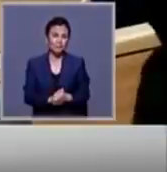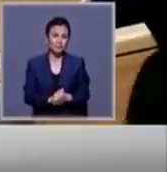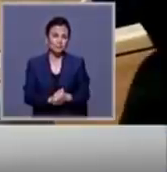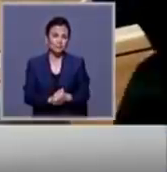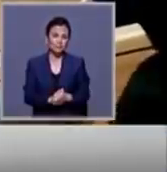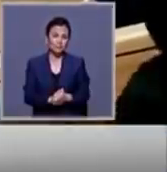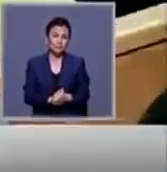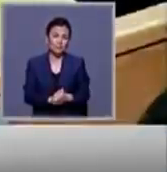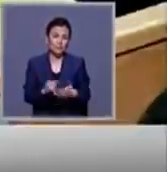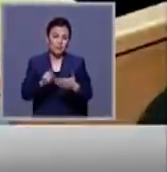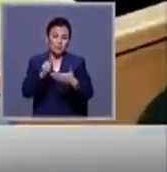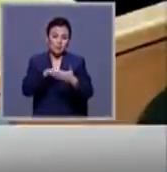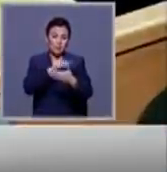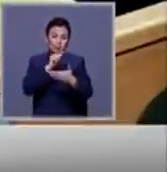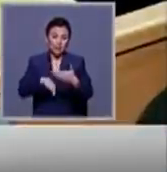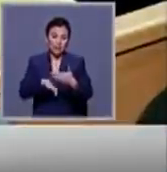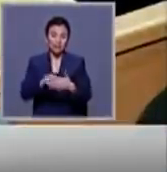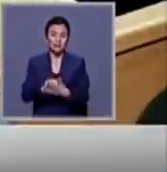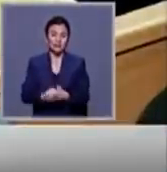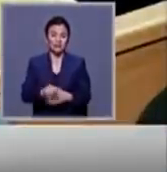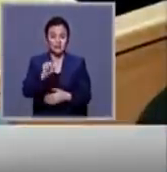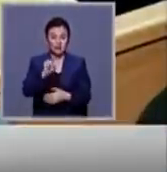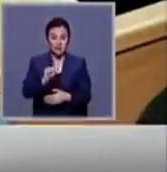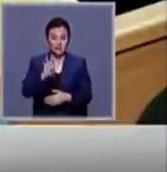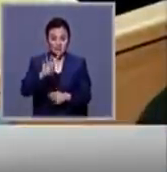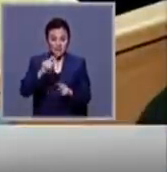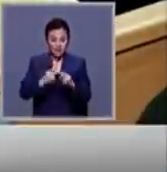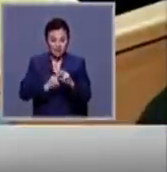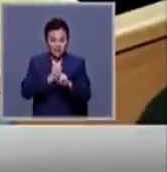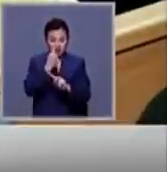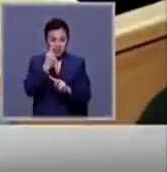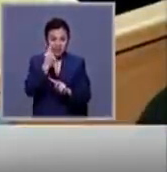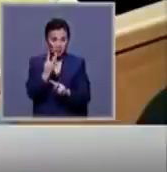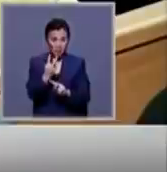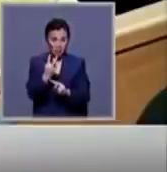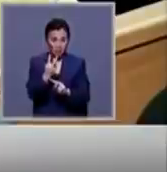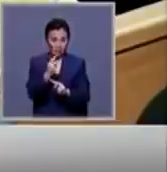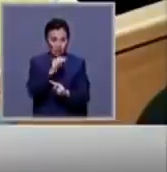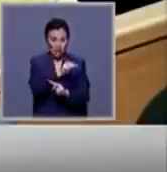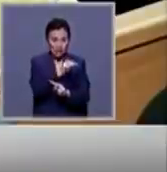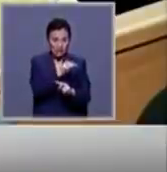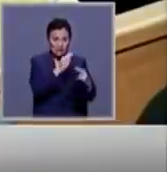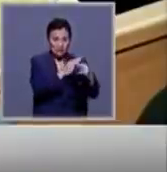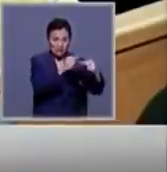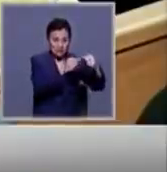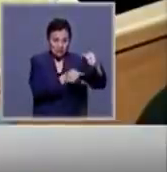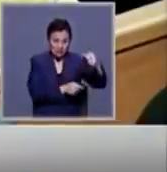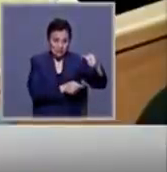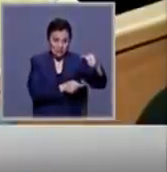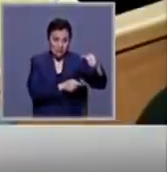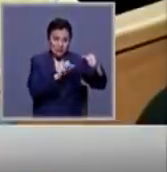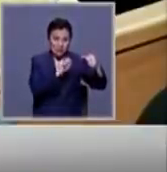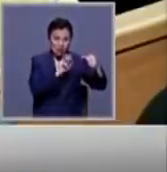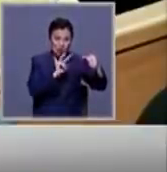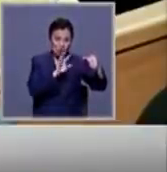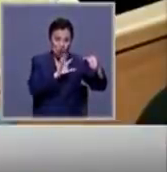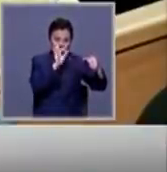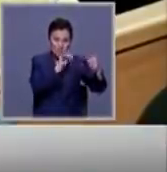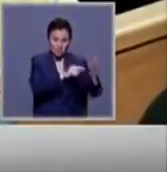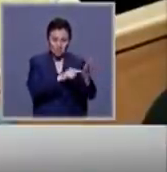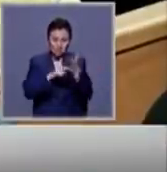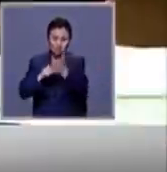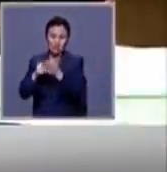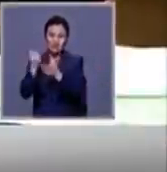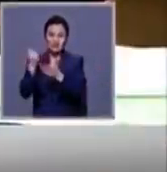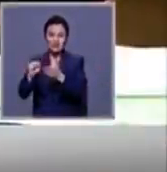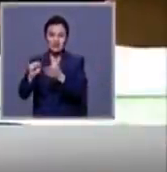25เลือกตั้ง24กุมภา ค่ะ อันนี้ก็คือส่งประมาณวันที่10กุมภาส่งรายชื่อไป200คนประมาณวันที่10กุมภ